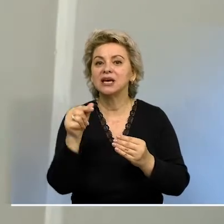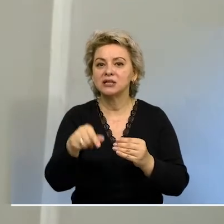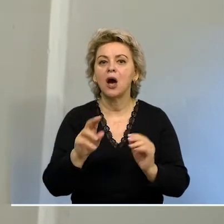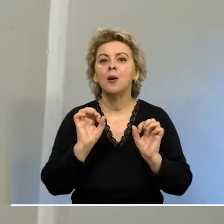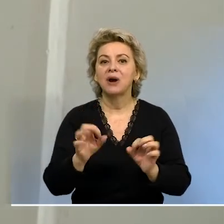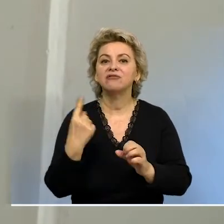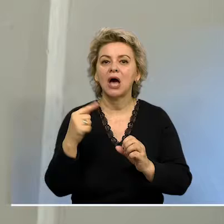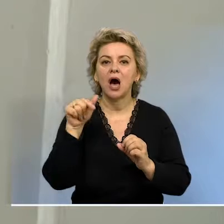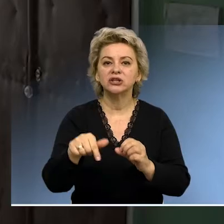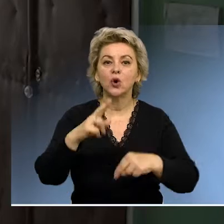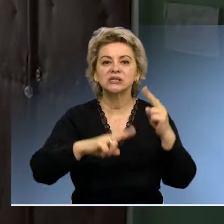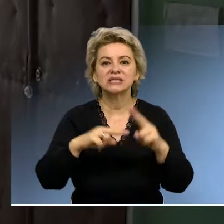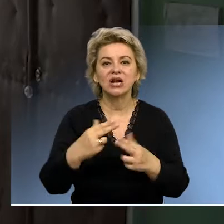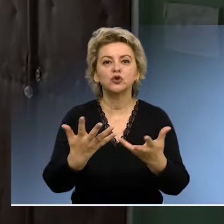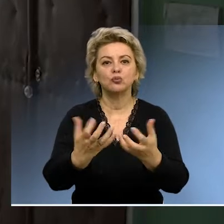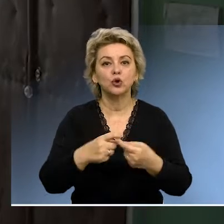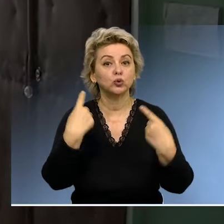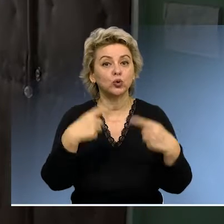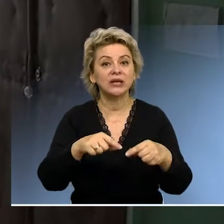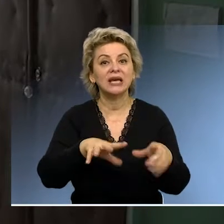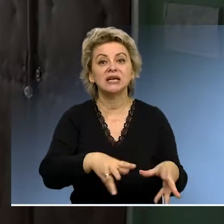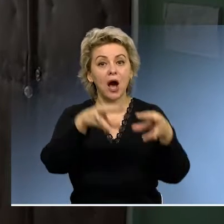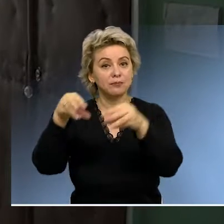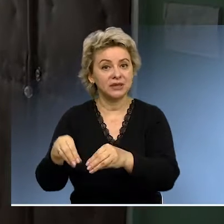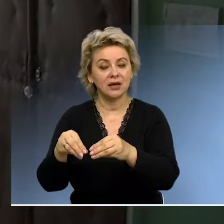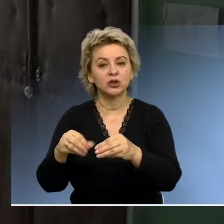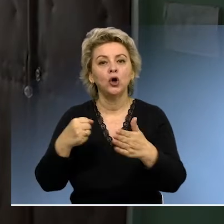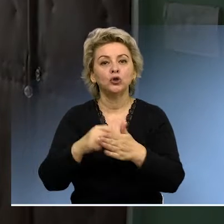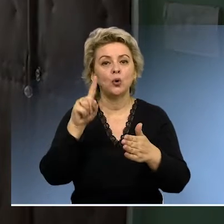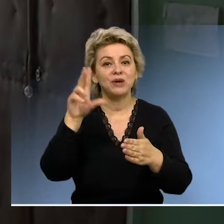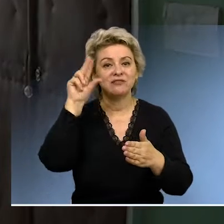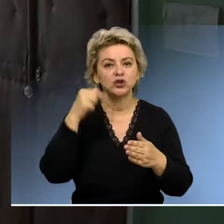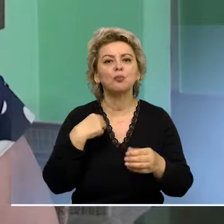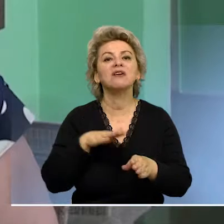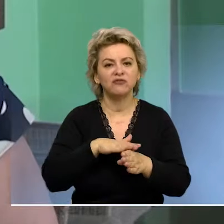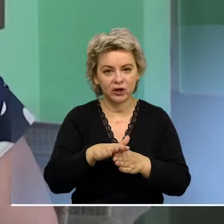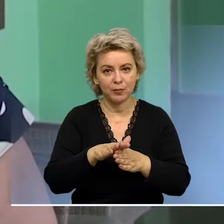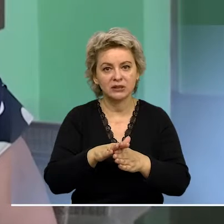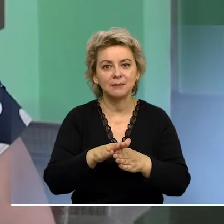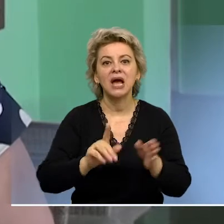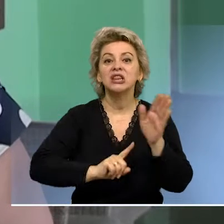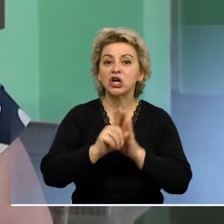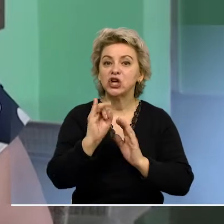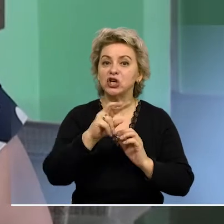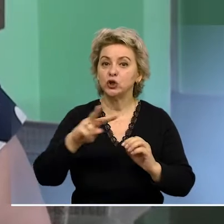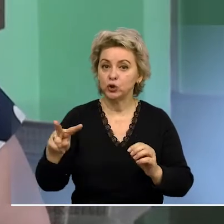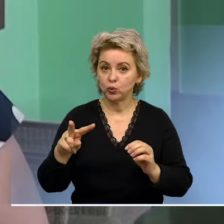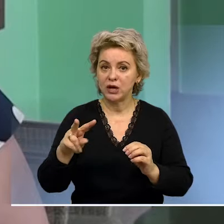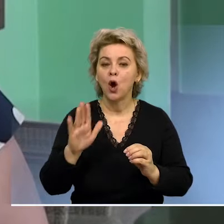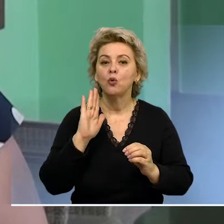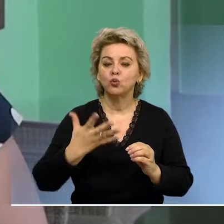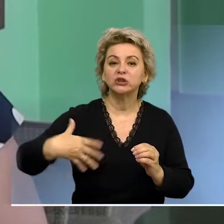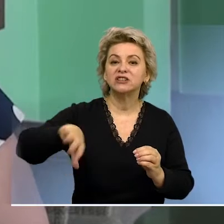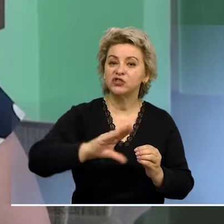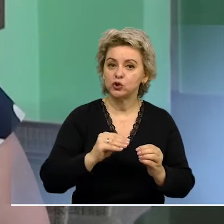счет попечительских средств. Проблема одна – строителей забирают на другие объекты. До 1 числа мы все-таки сделаем. Ну, по крайней мере,